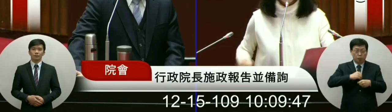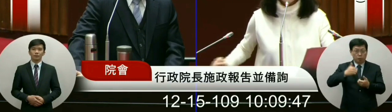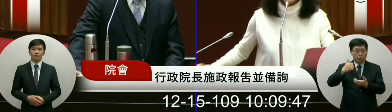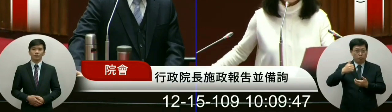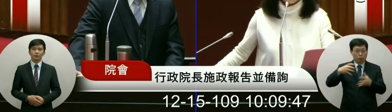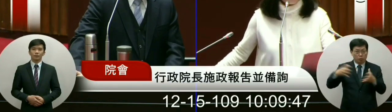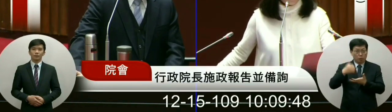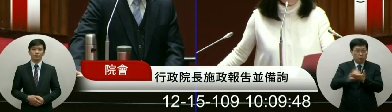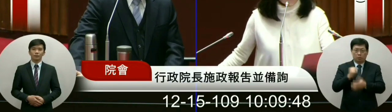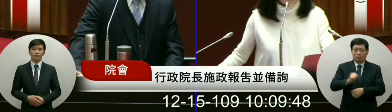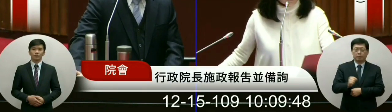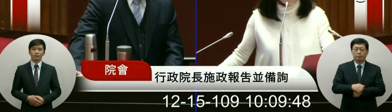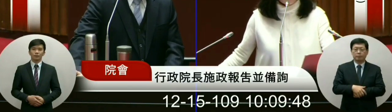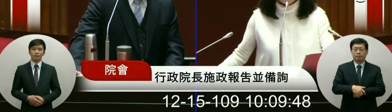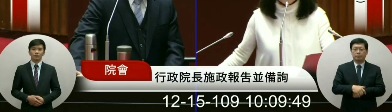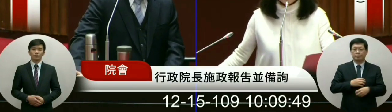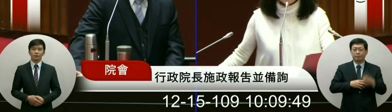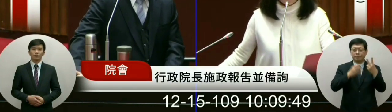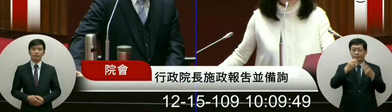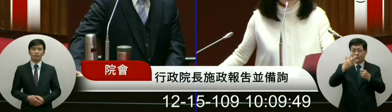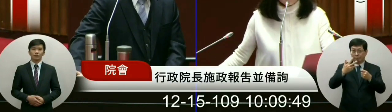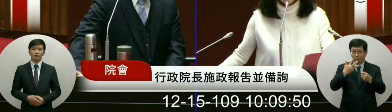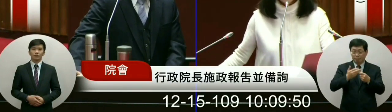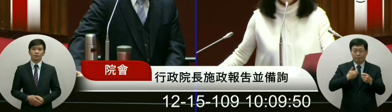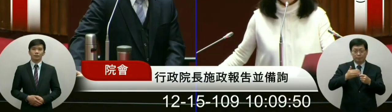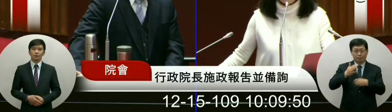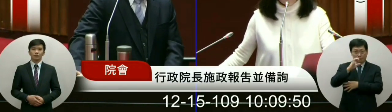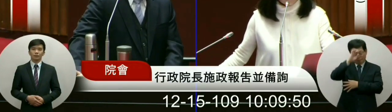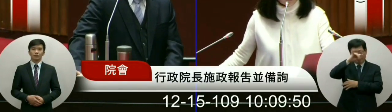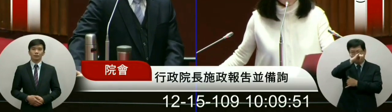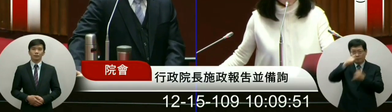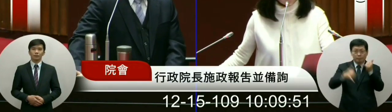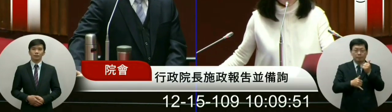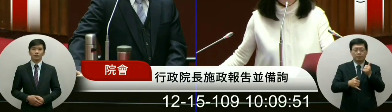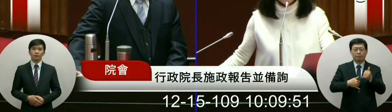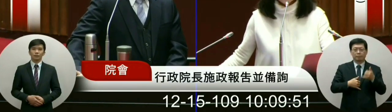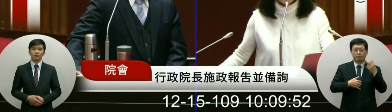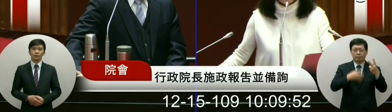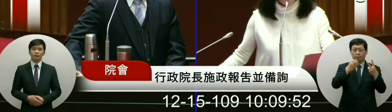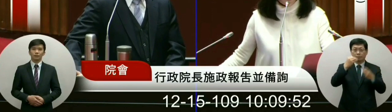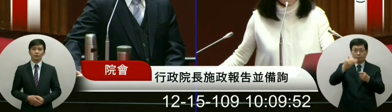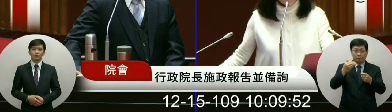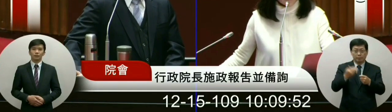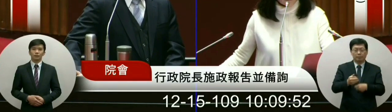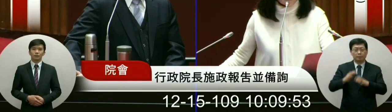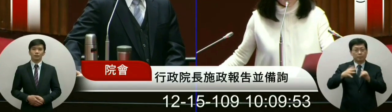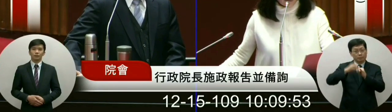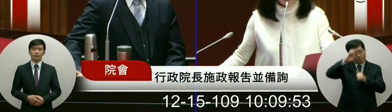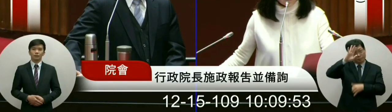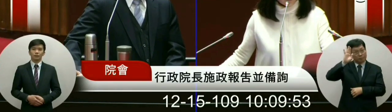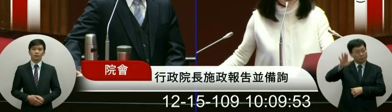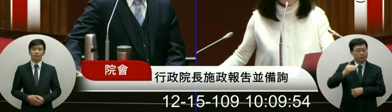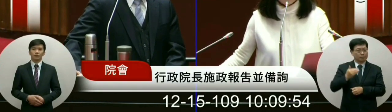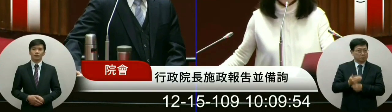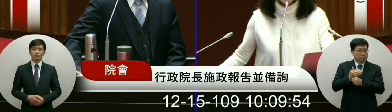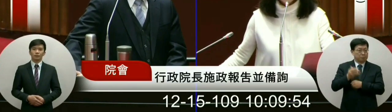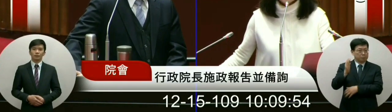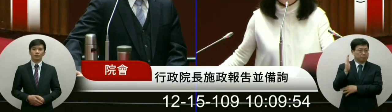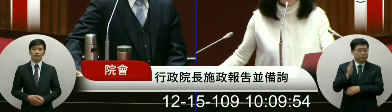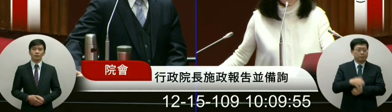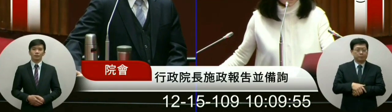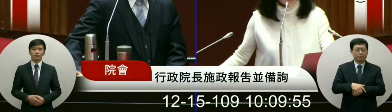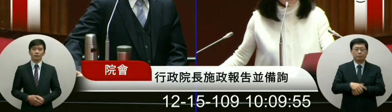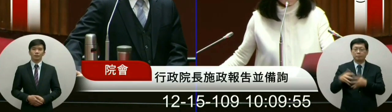肉进口。2008年政党轮替了，2009年国民党的马英九政